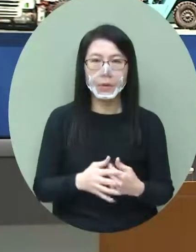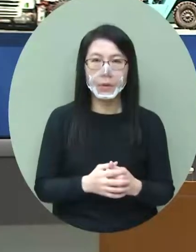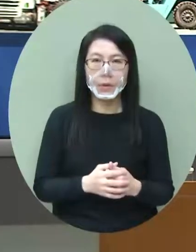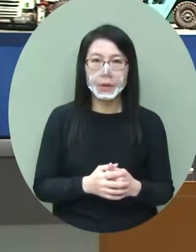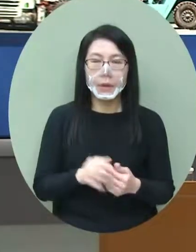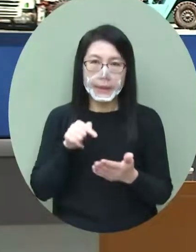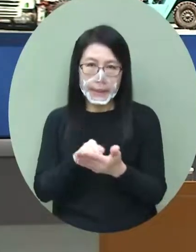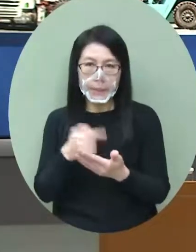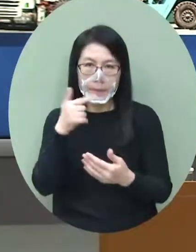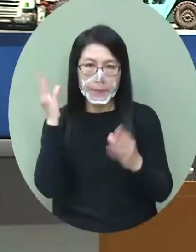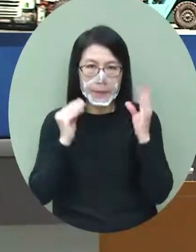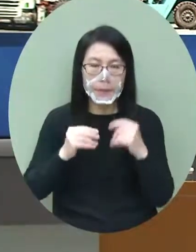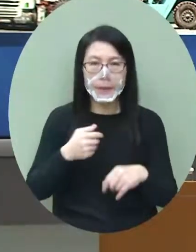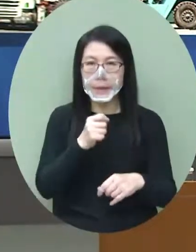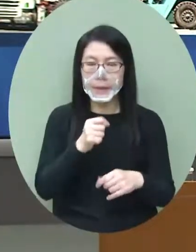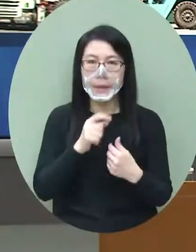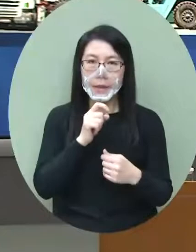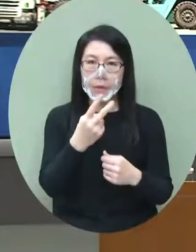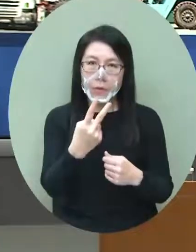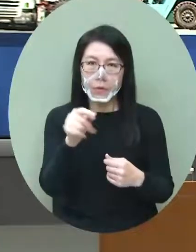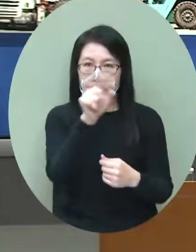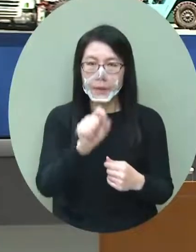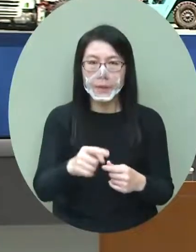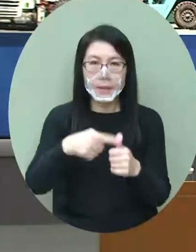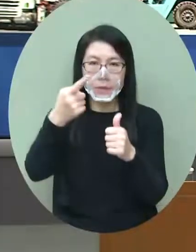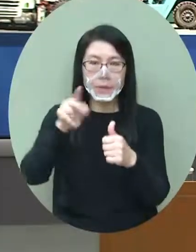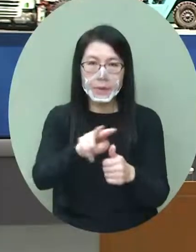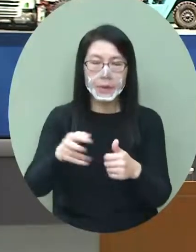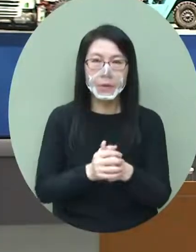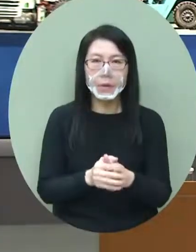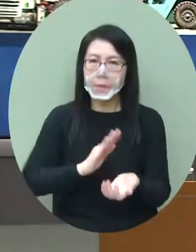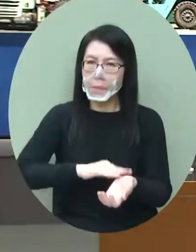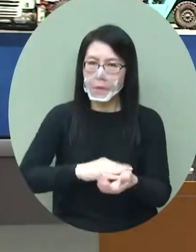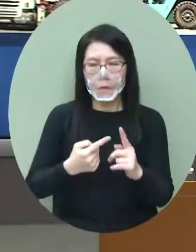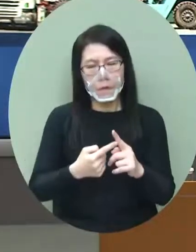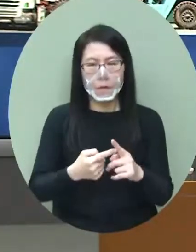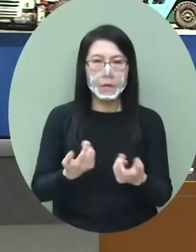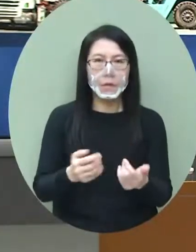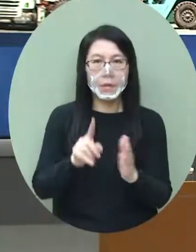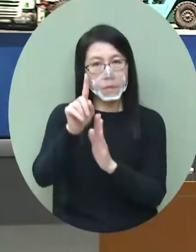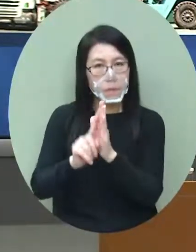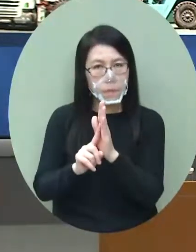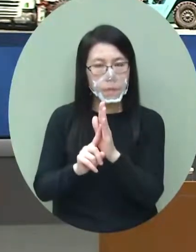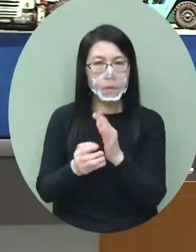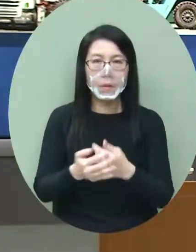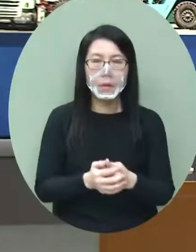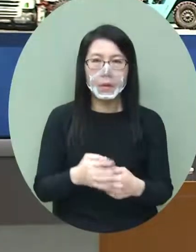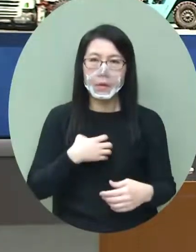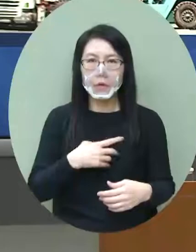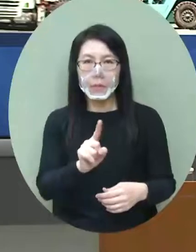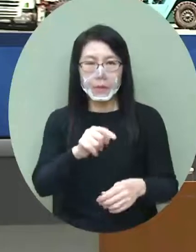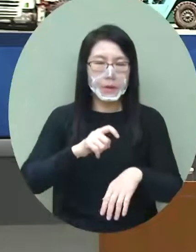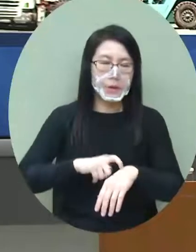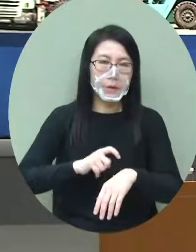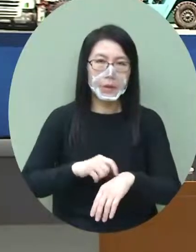有2个问题。首先，我们最近看到确诊人数呢有所回落，您认为何时才是疫情的拐